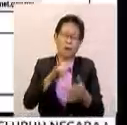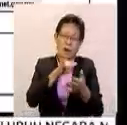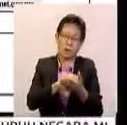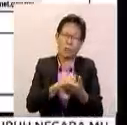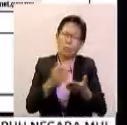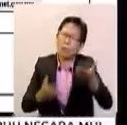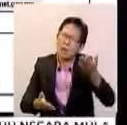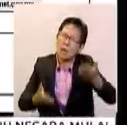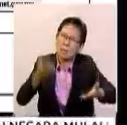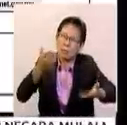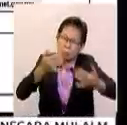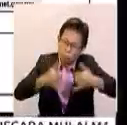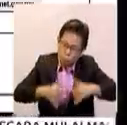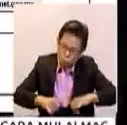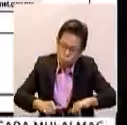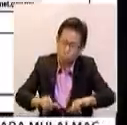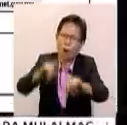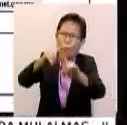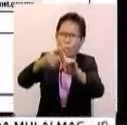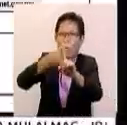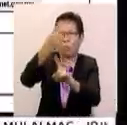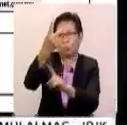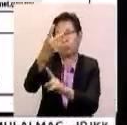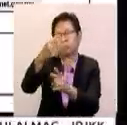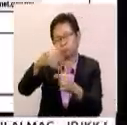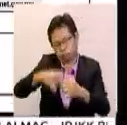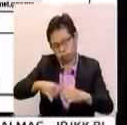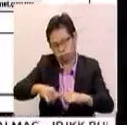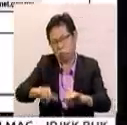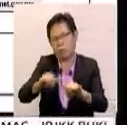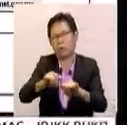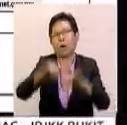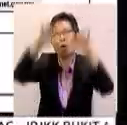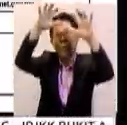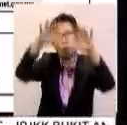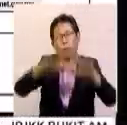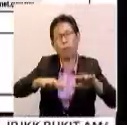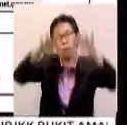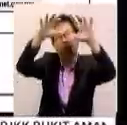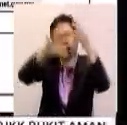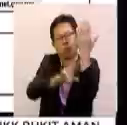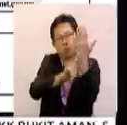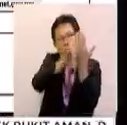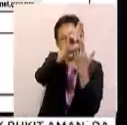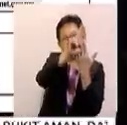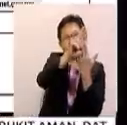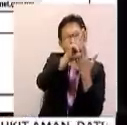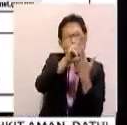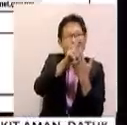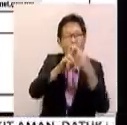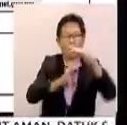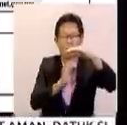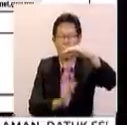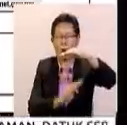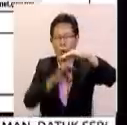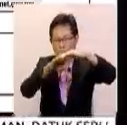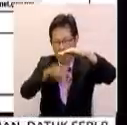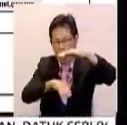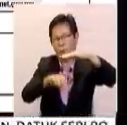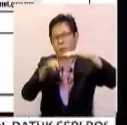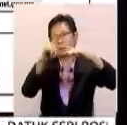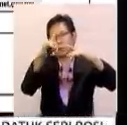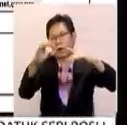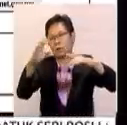dijangkakan akan berterusan pada bulan ini dengan jangkaan curahan hujan di bahagian utara adalah di bawah 100